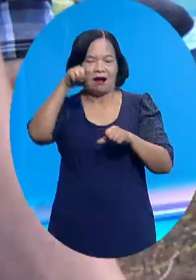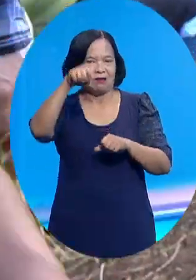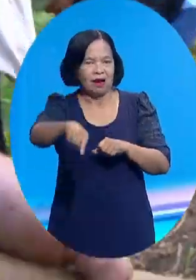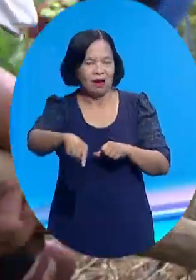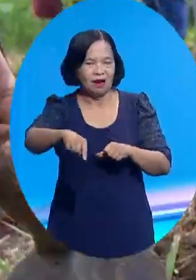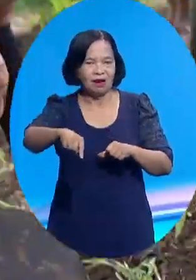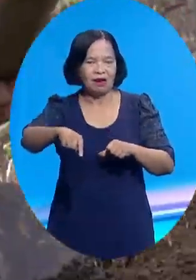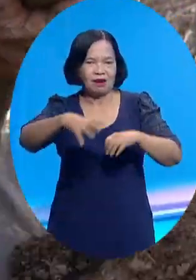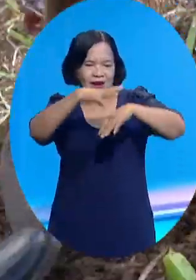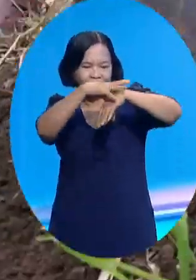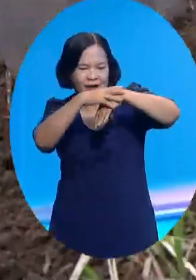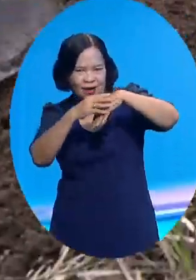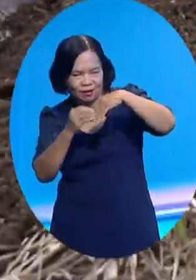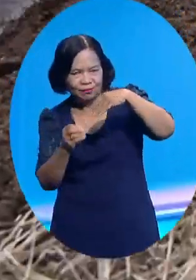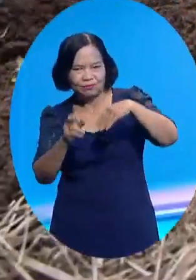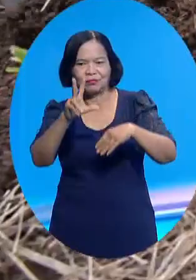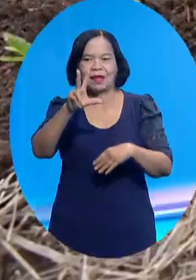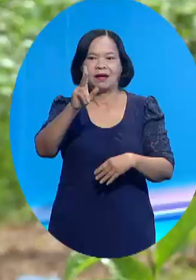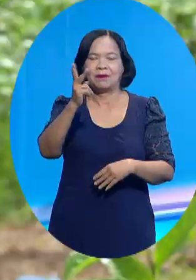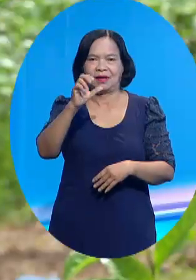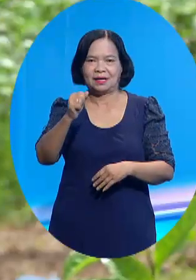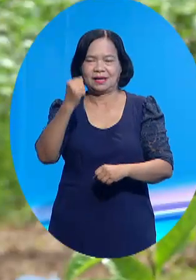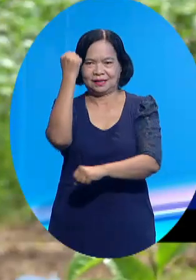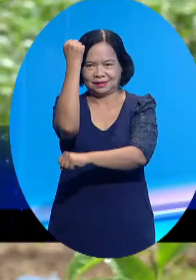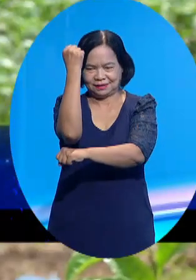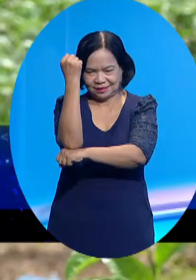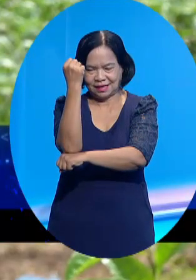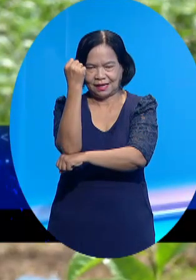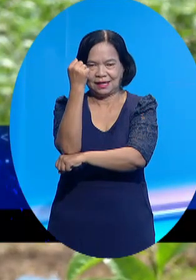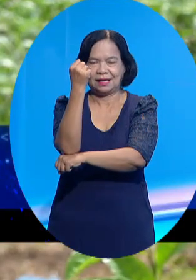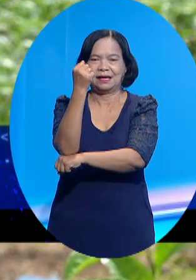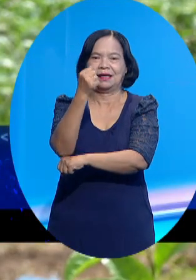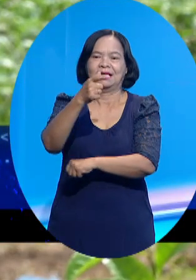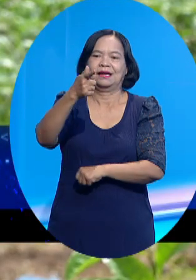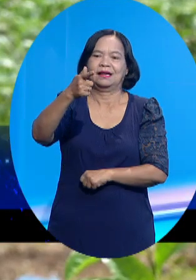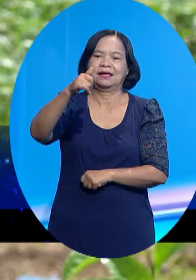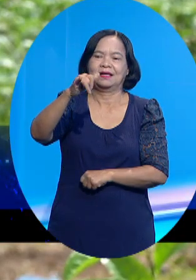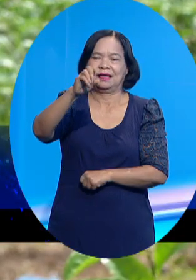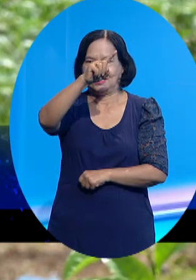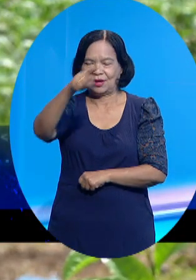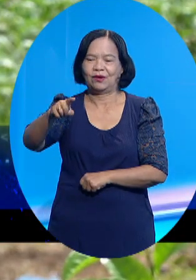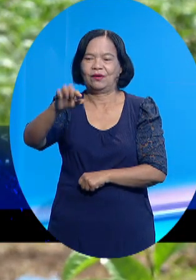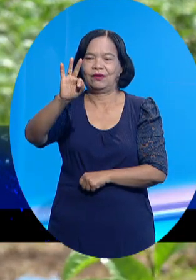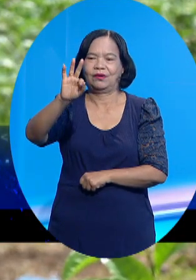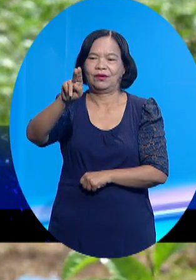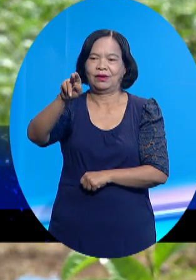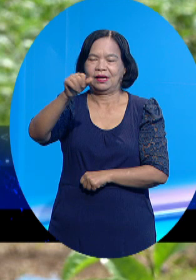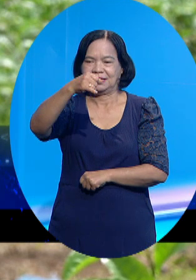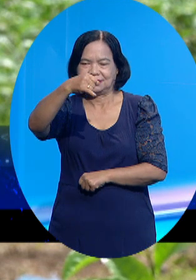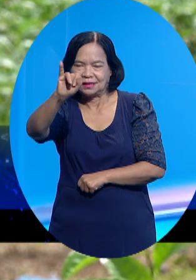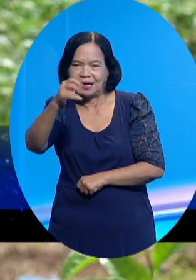đồi trọc hơn 8 hecta này và khi mà cái cây mà chọn ở đây tức là cây dổi ăn hạt và cây trám đen ngoài cái việc là bảo tồn